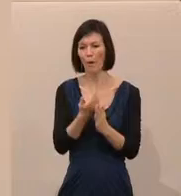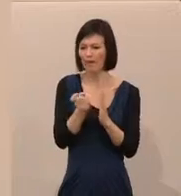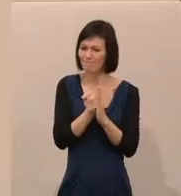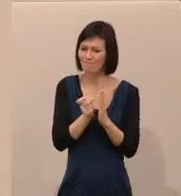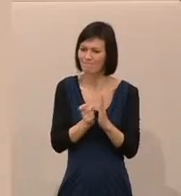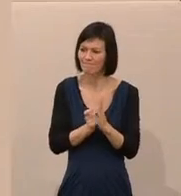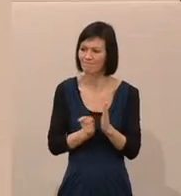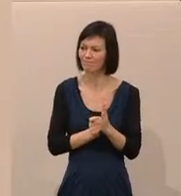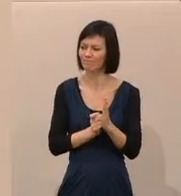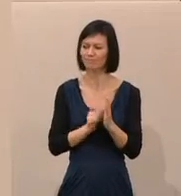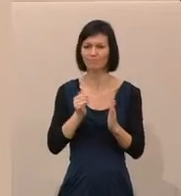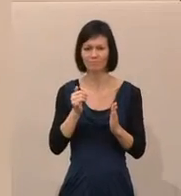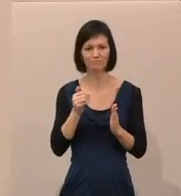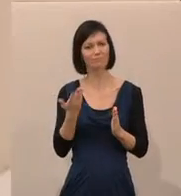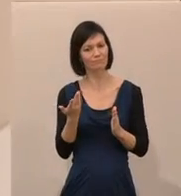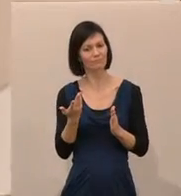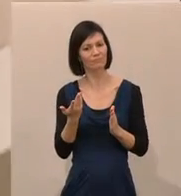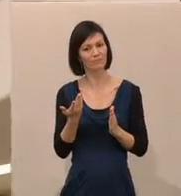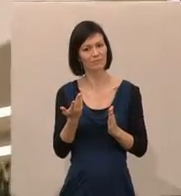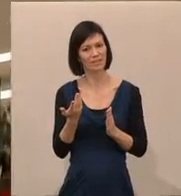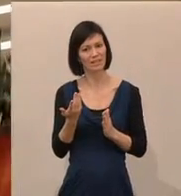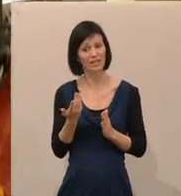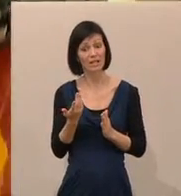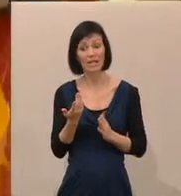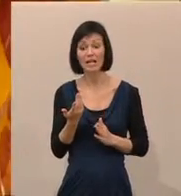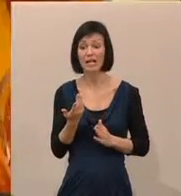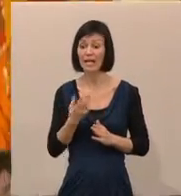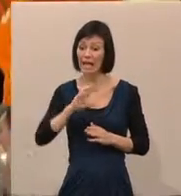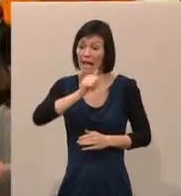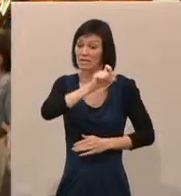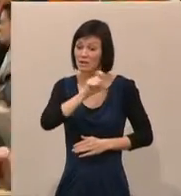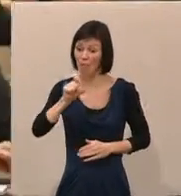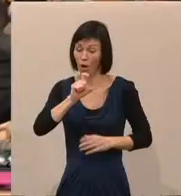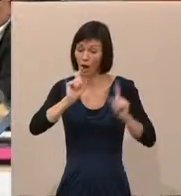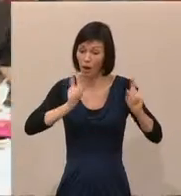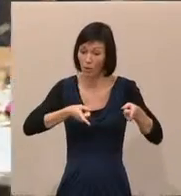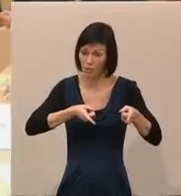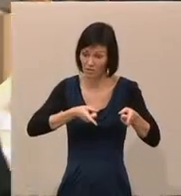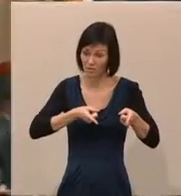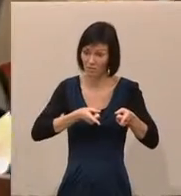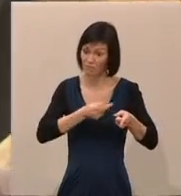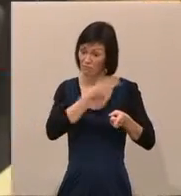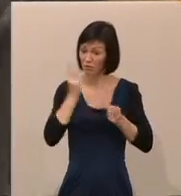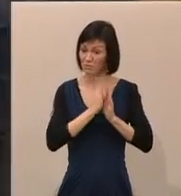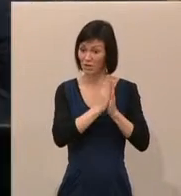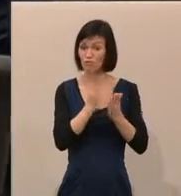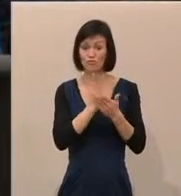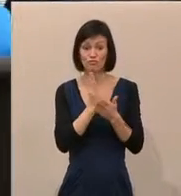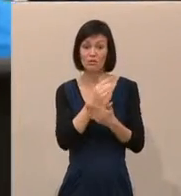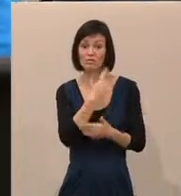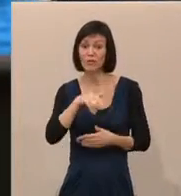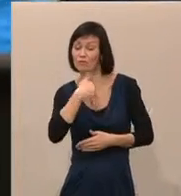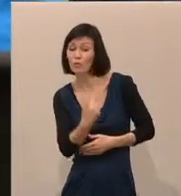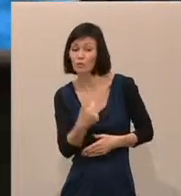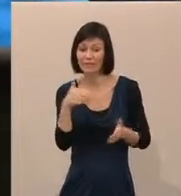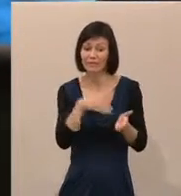der Unterstützungswoche 250.000 Unterschriften bekommen haben und diese fast 500.000